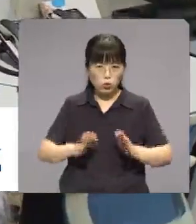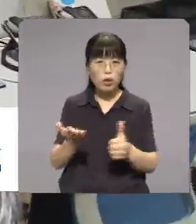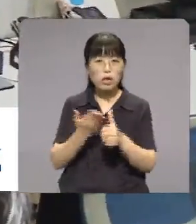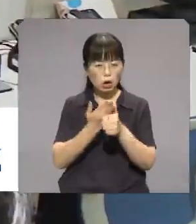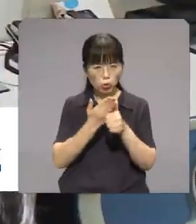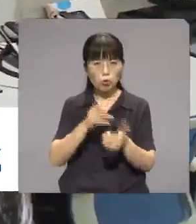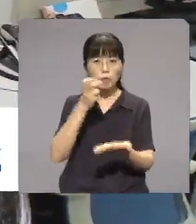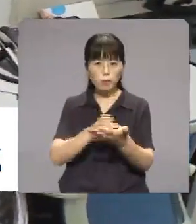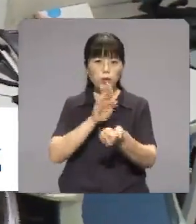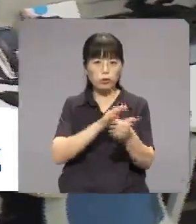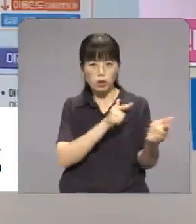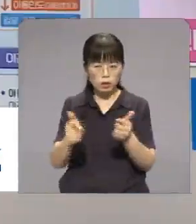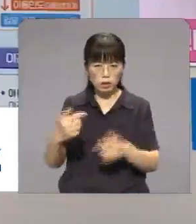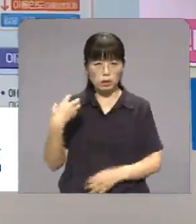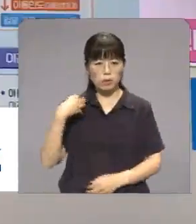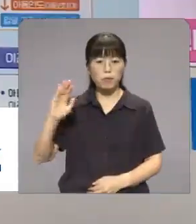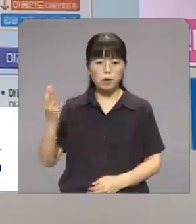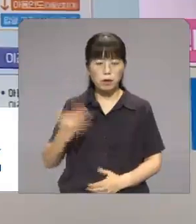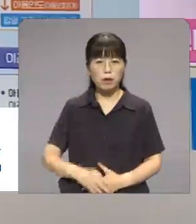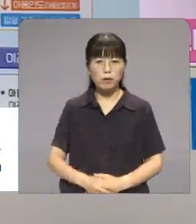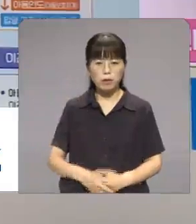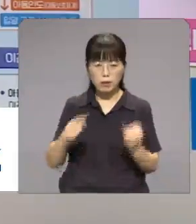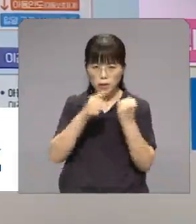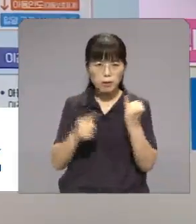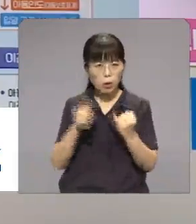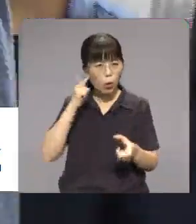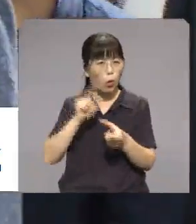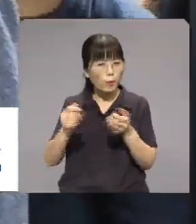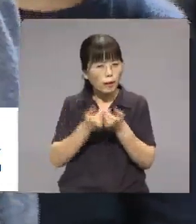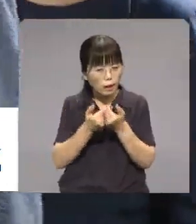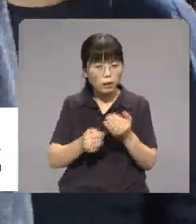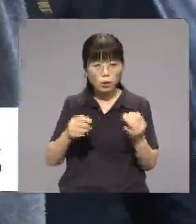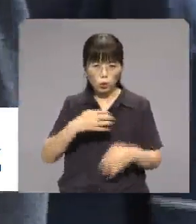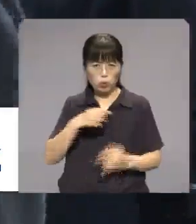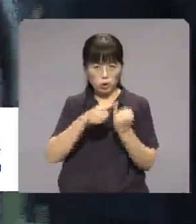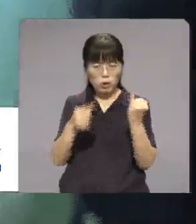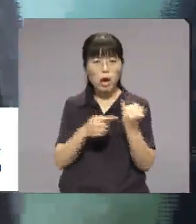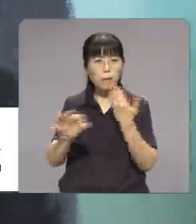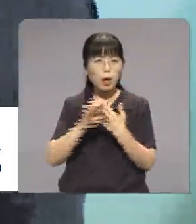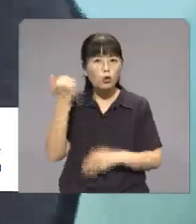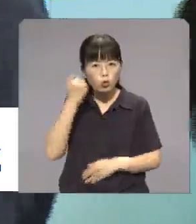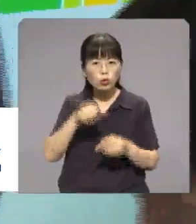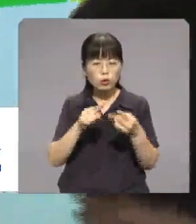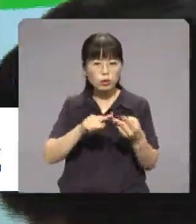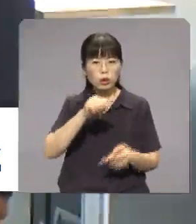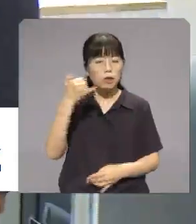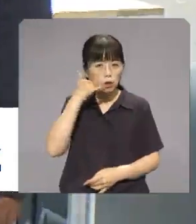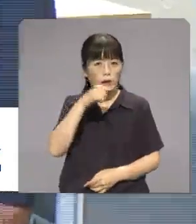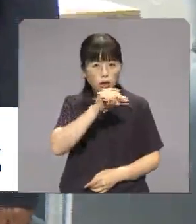양육 및 법률 지원 등을 담당합니다. 임신으로 고민 갈등하는 위기임산부라면 누구나 전화